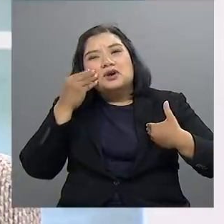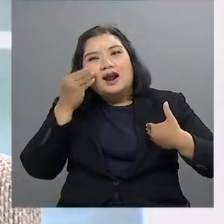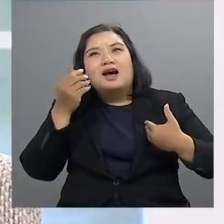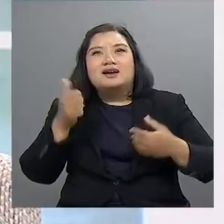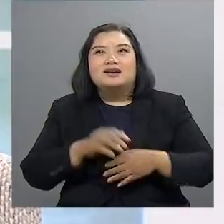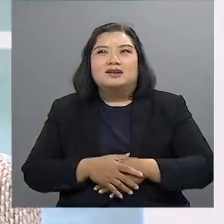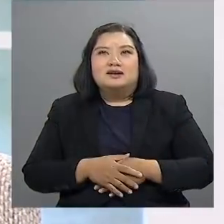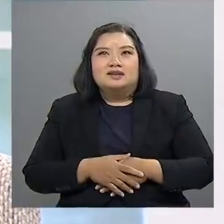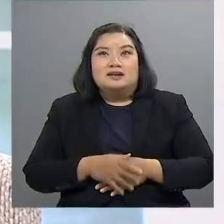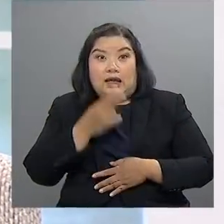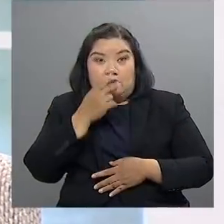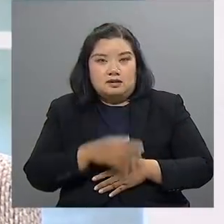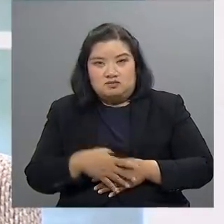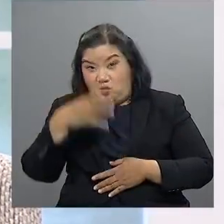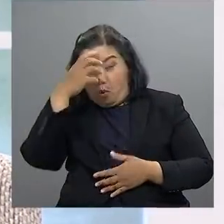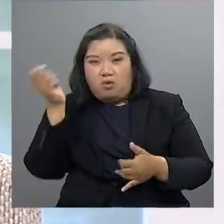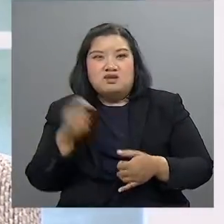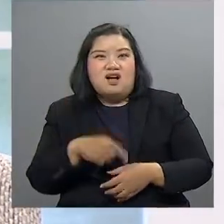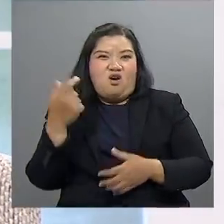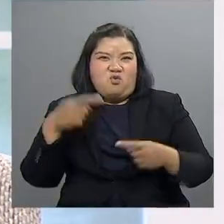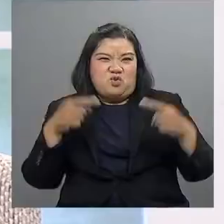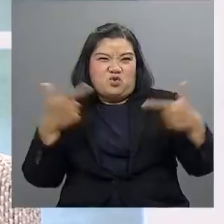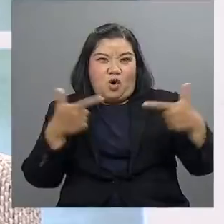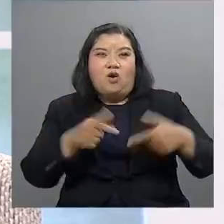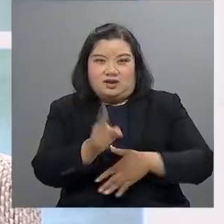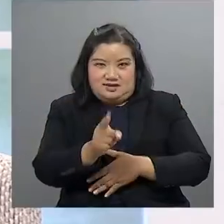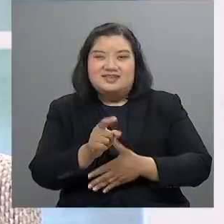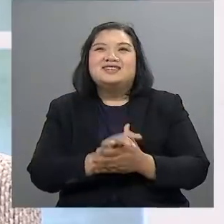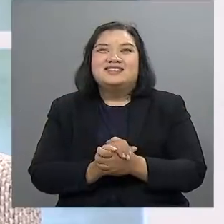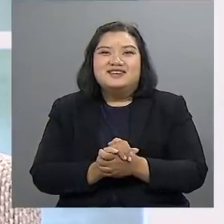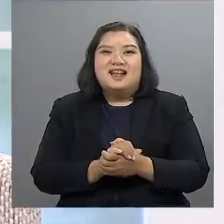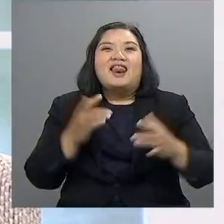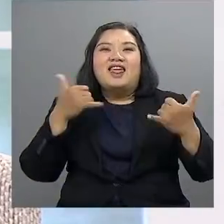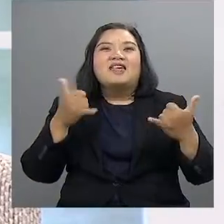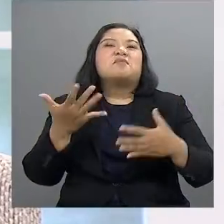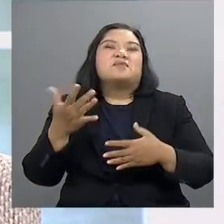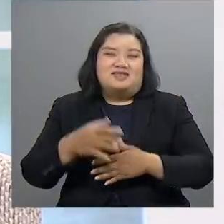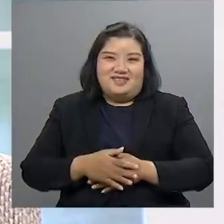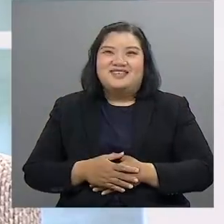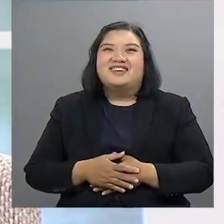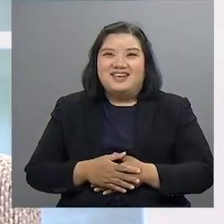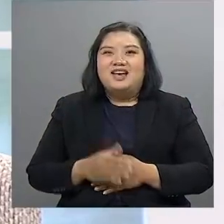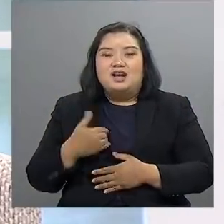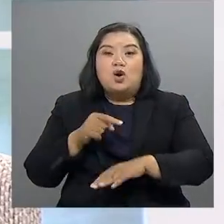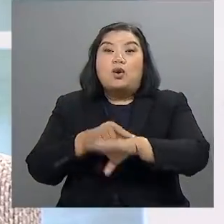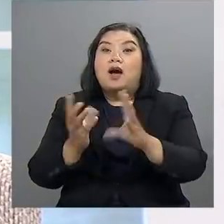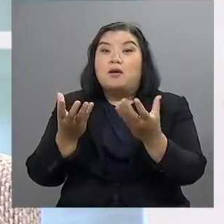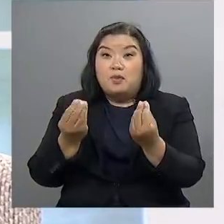ฟาดกันนะ ฟาด เชือดเฉือนทะเลาะกันจริงจังเลยนะครับหมดเวลาของรายการวันใหม่วาไรตี้นะครับพรุ่งนี้กลับมาเจ